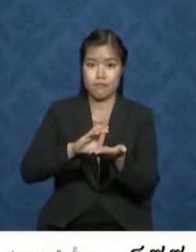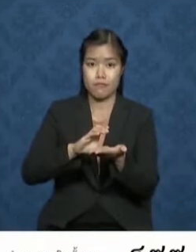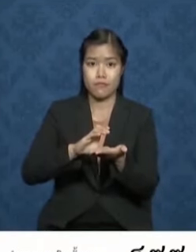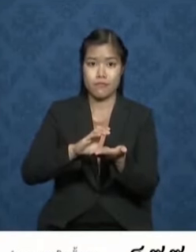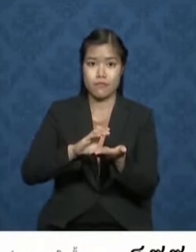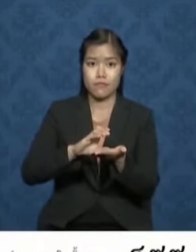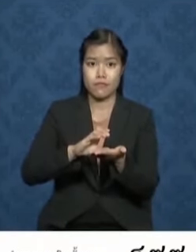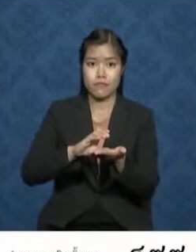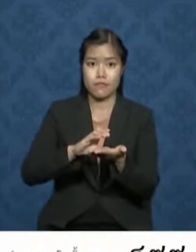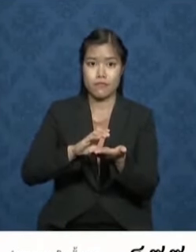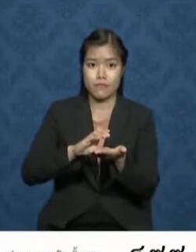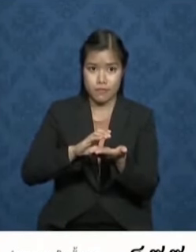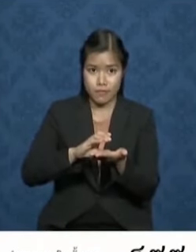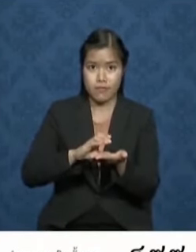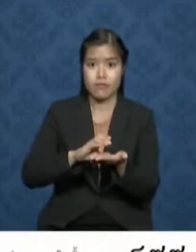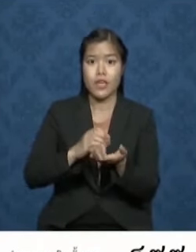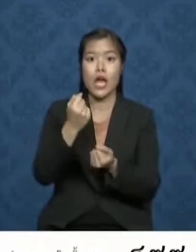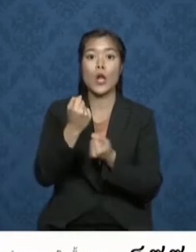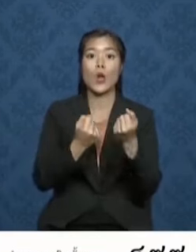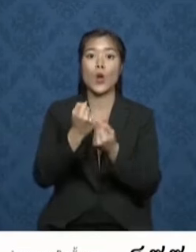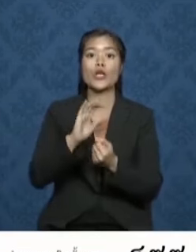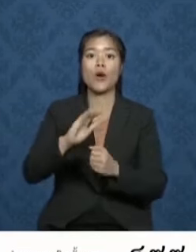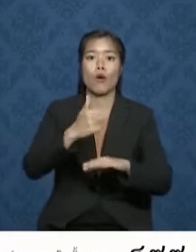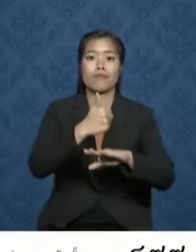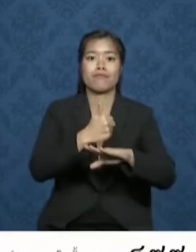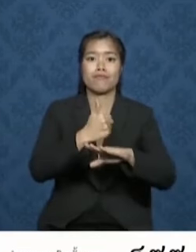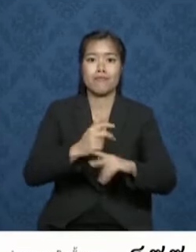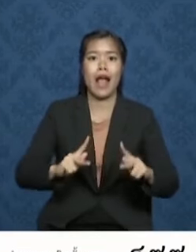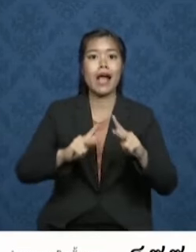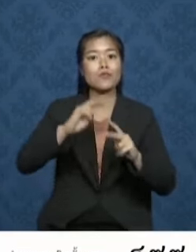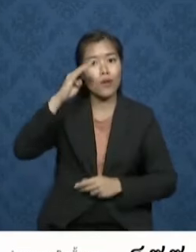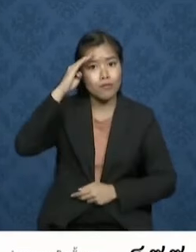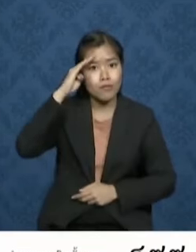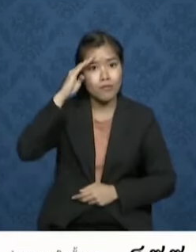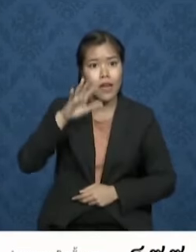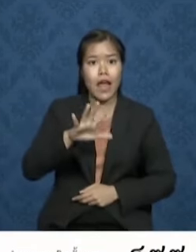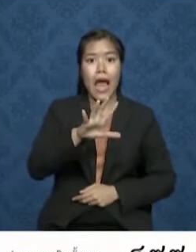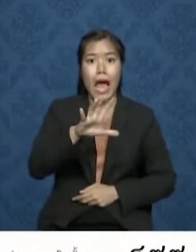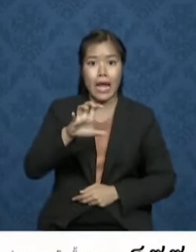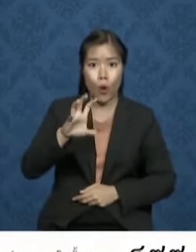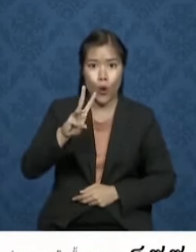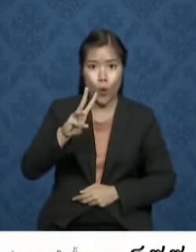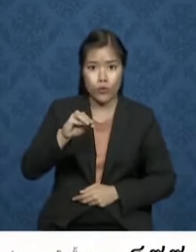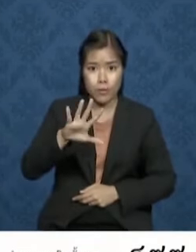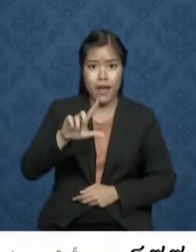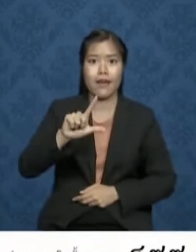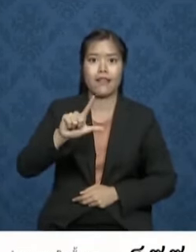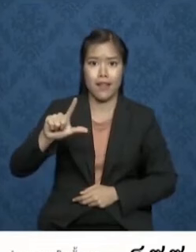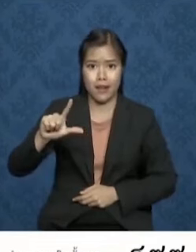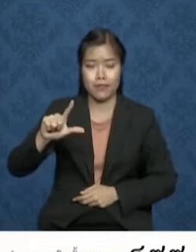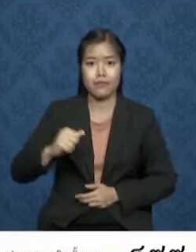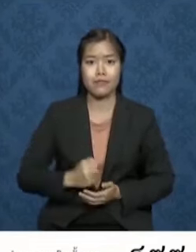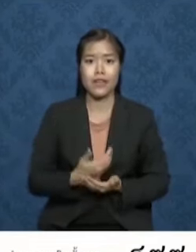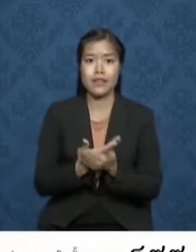แทนในการจัดหารถประจำตำแหน่งของกระทรวงกลาโหม565ล้านบาทในส่วน